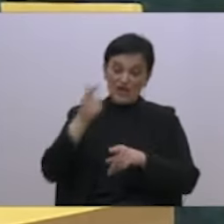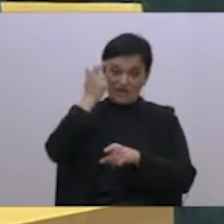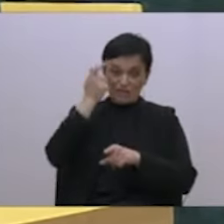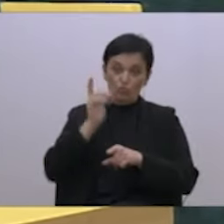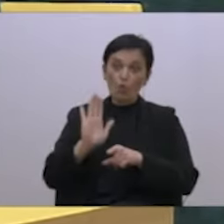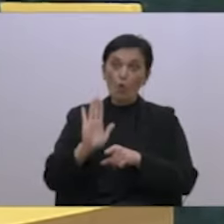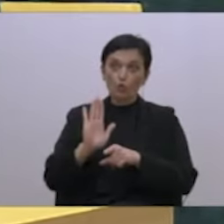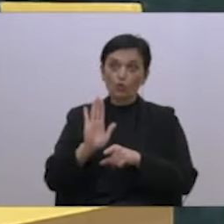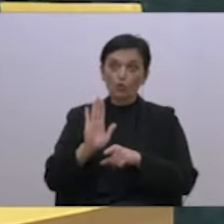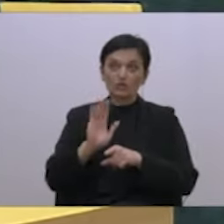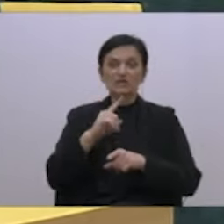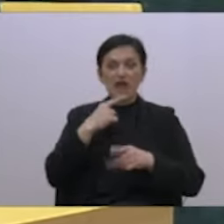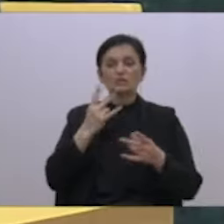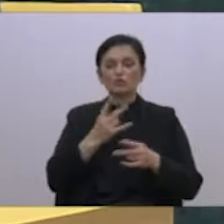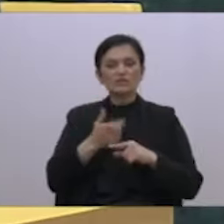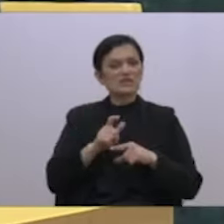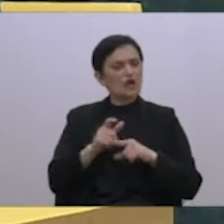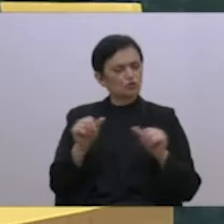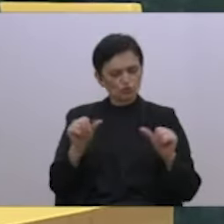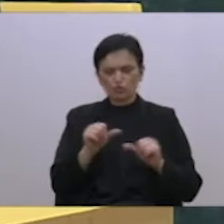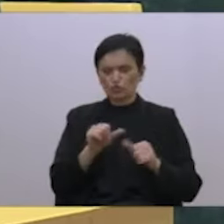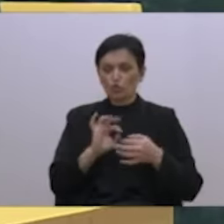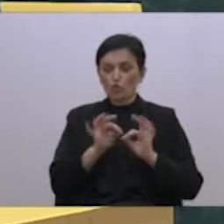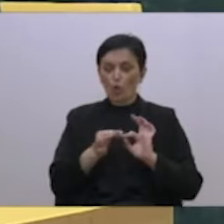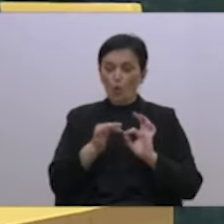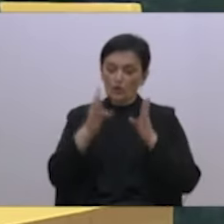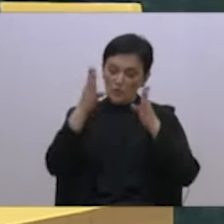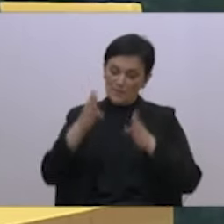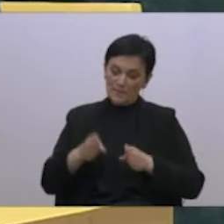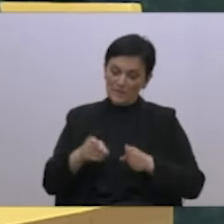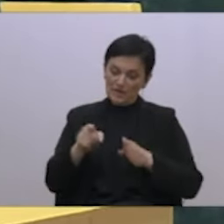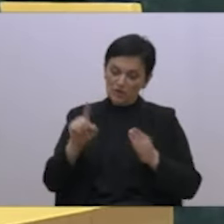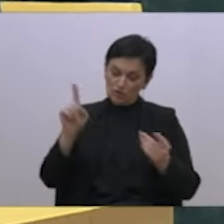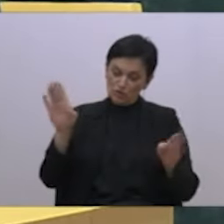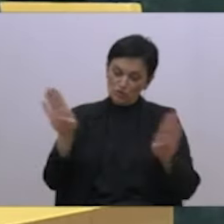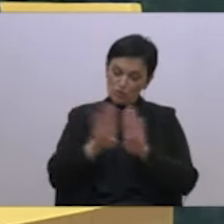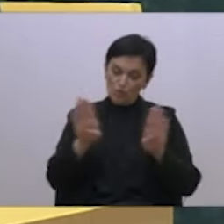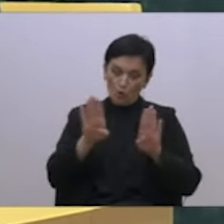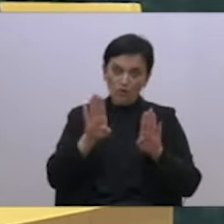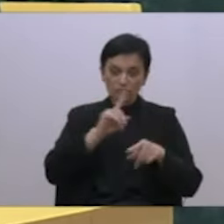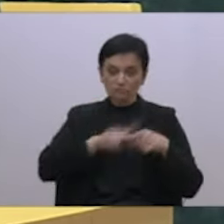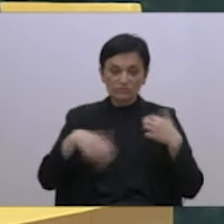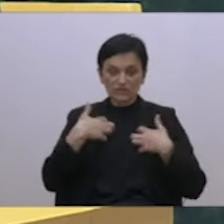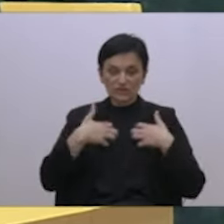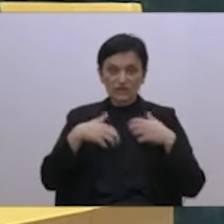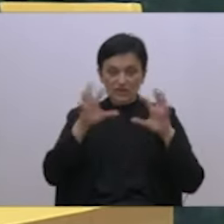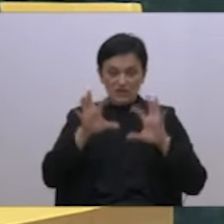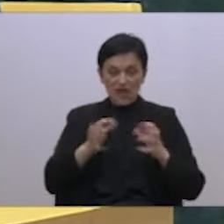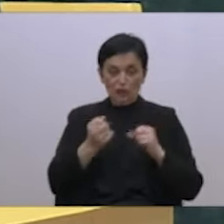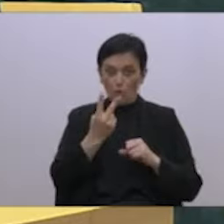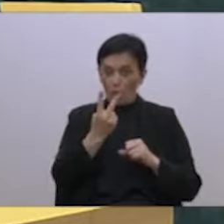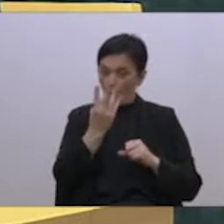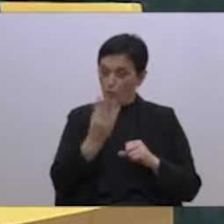უნდა, ეს ძალიან ცუდია, ვინაიდან და კონკრეტულ პირზე მორგებულ კანონს ღებულობთ ფორსირებულად. ორი დღის განმავლობაში